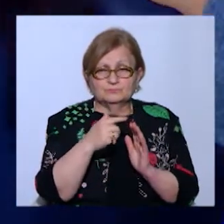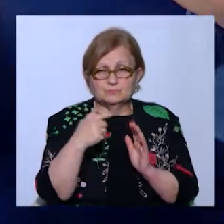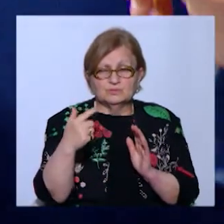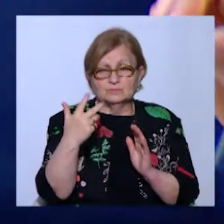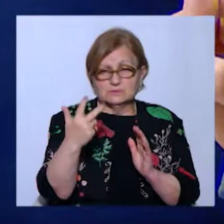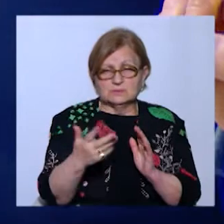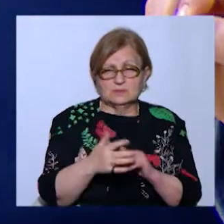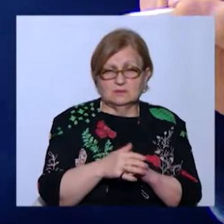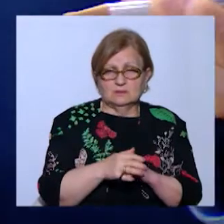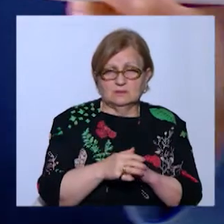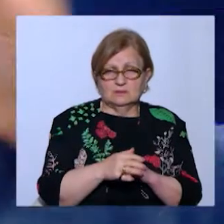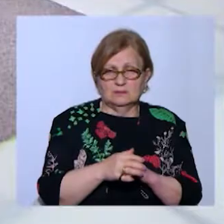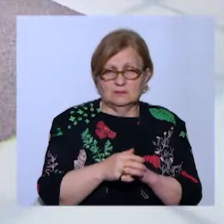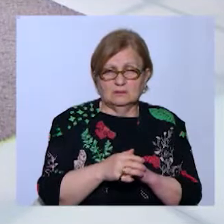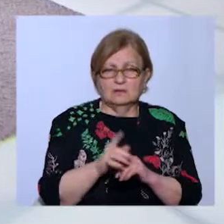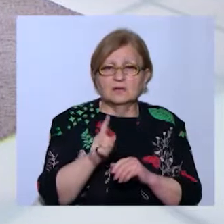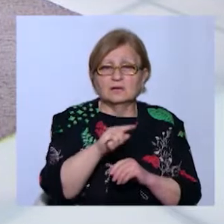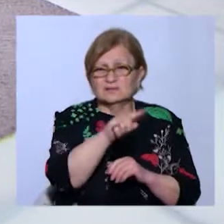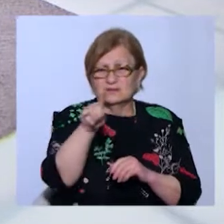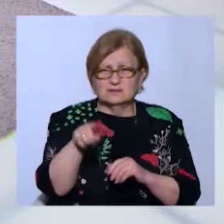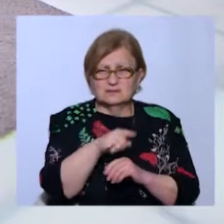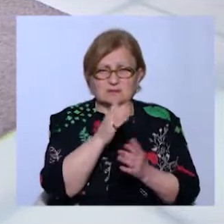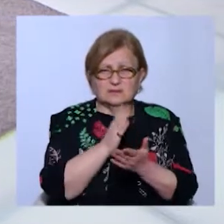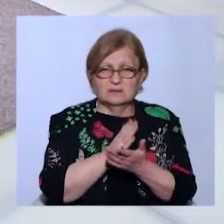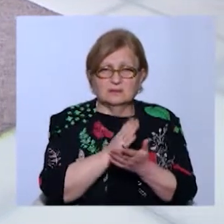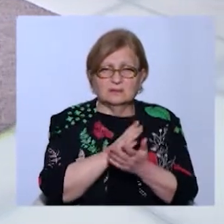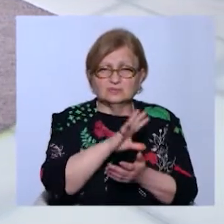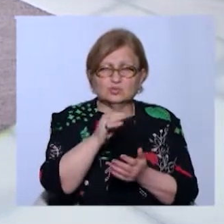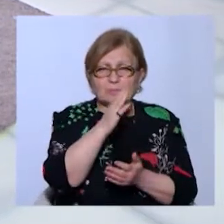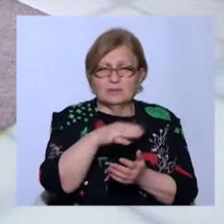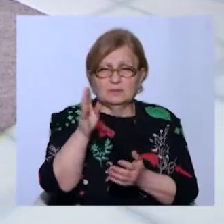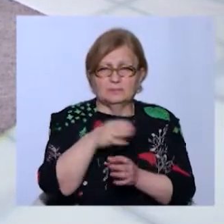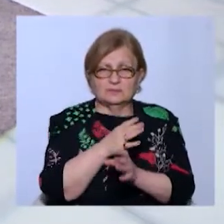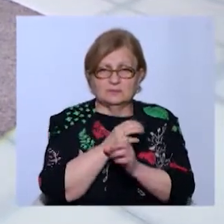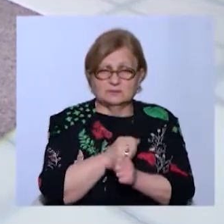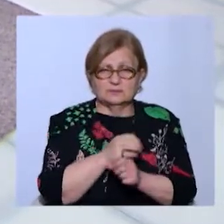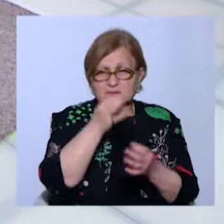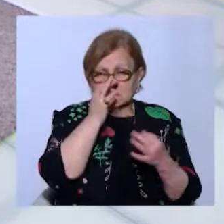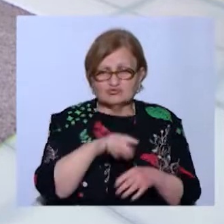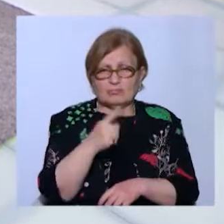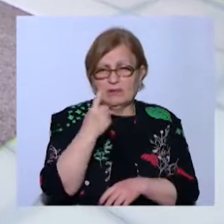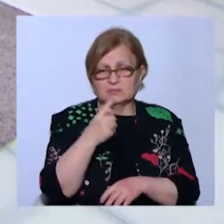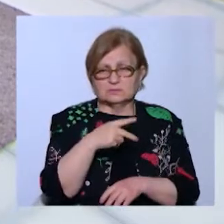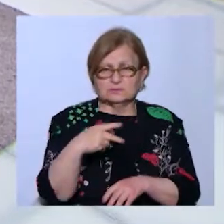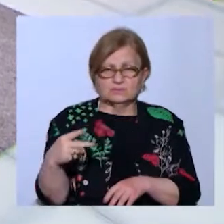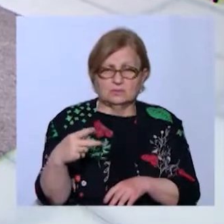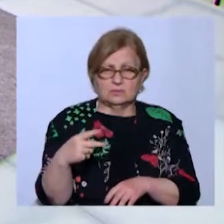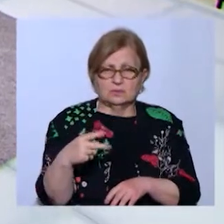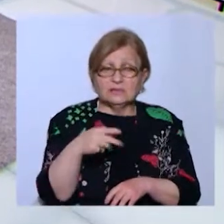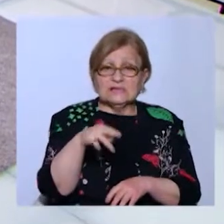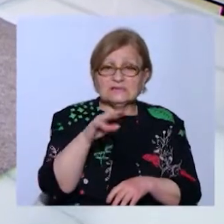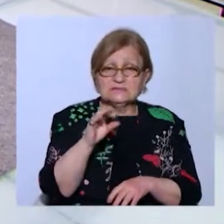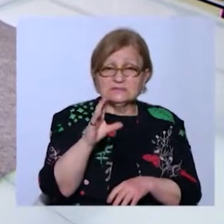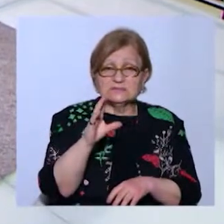3 რაც არის ყველაფერი გაბათილდება და დარჩება მხოლოდ ერთი სტოლი. დისკრიმინატი